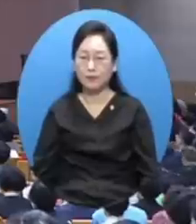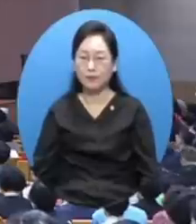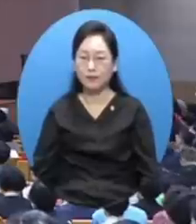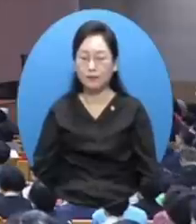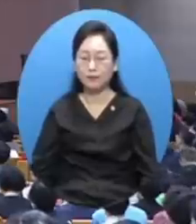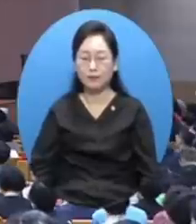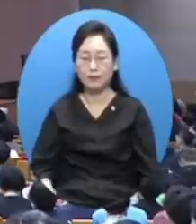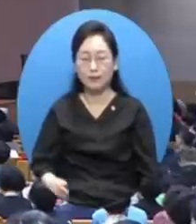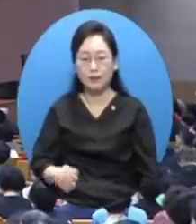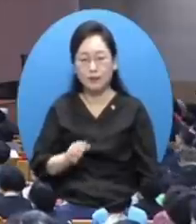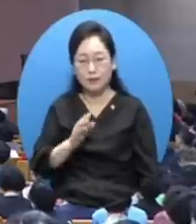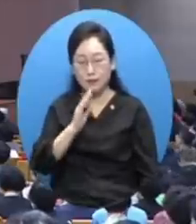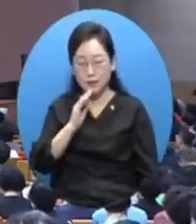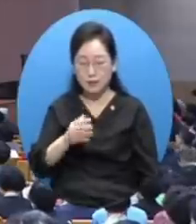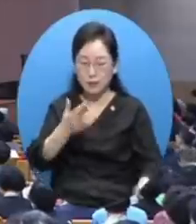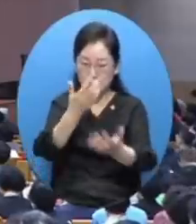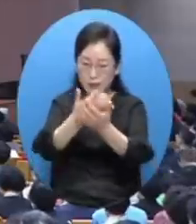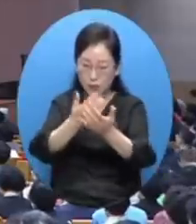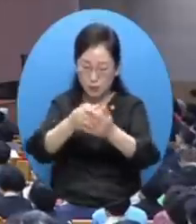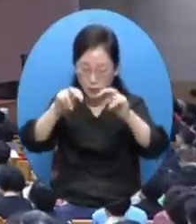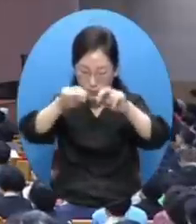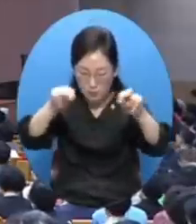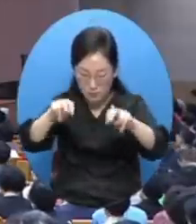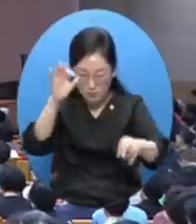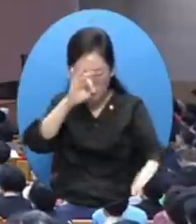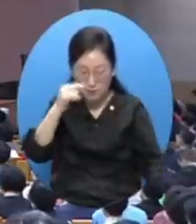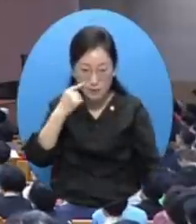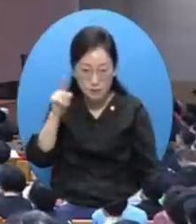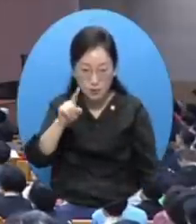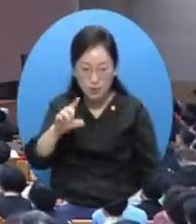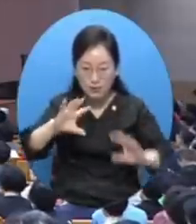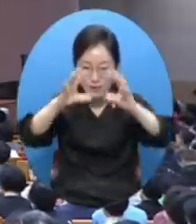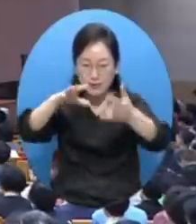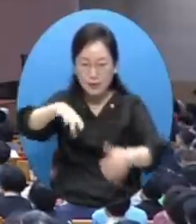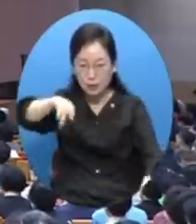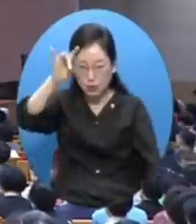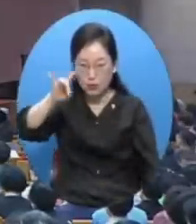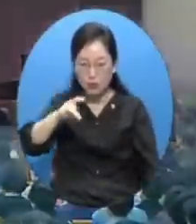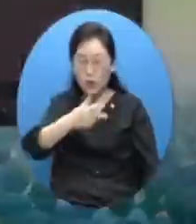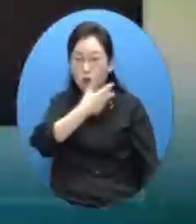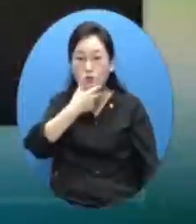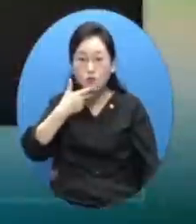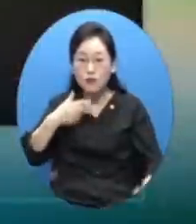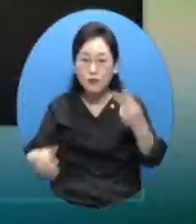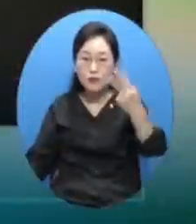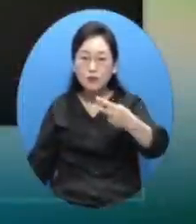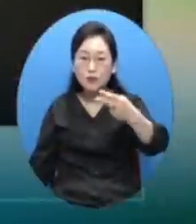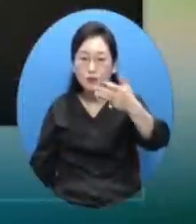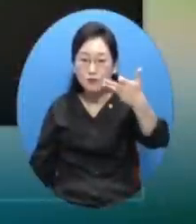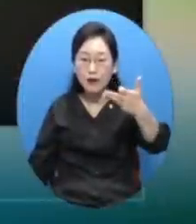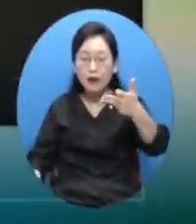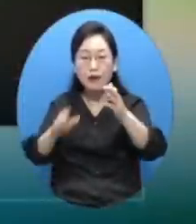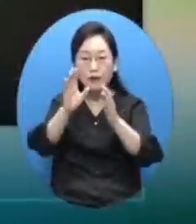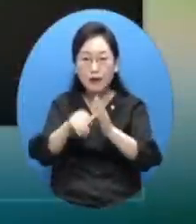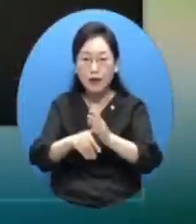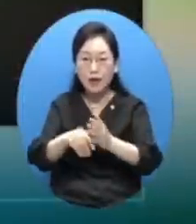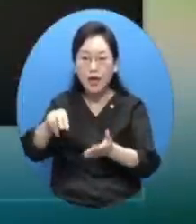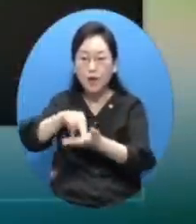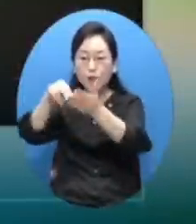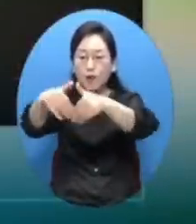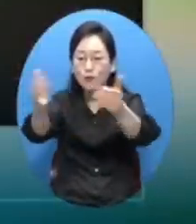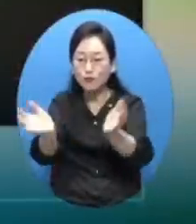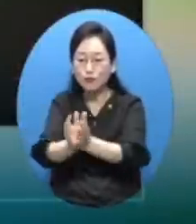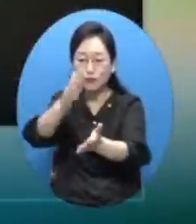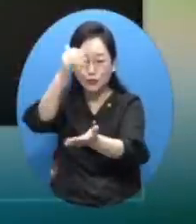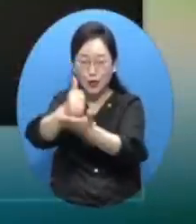여러 가지 자료를 찾아보니까 세계 최초로 영국에서 2018년 외로움부 장관을